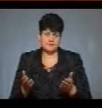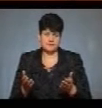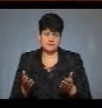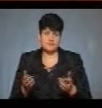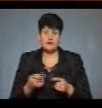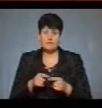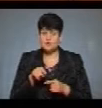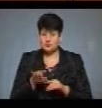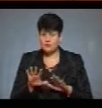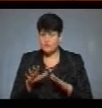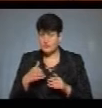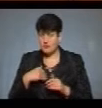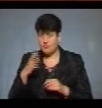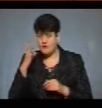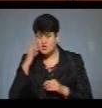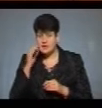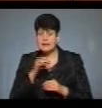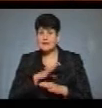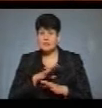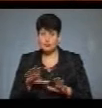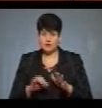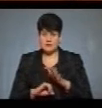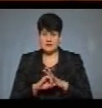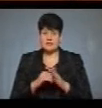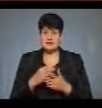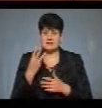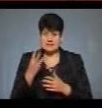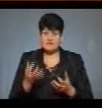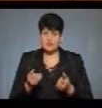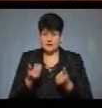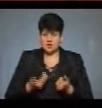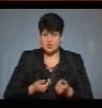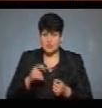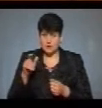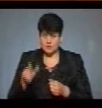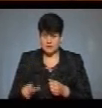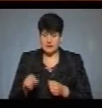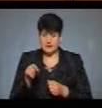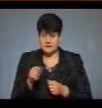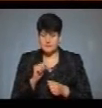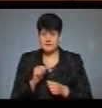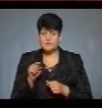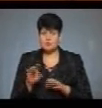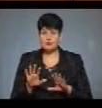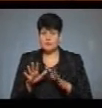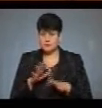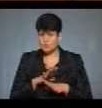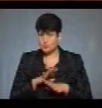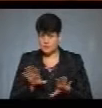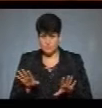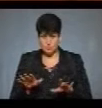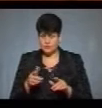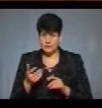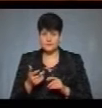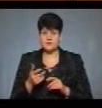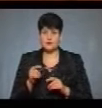В даному випадку, я вважаю, таких підстав жодних не було. Їх є три. Це врятування життя людей. В даному випадку такого не було,